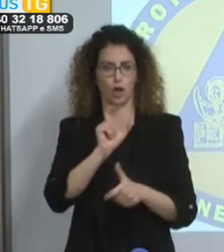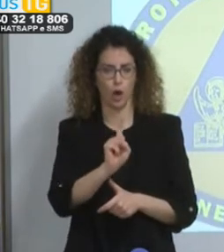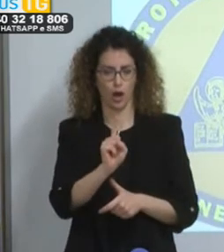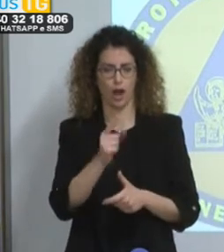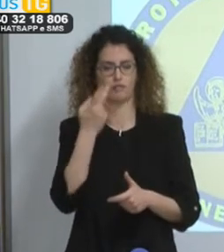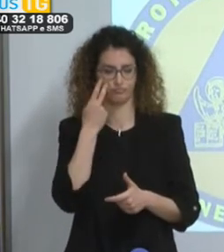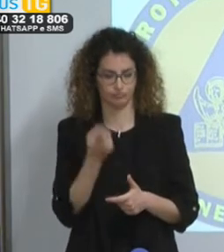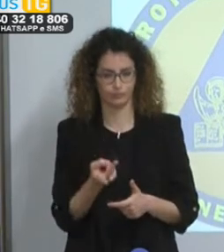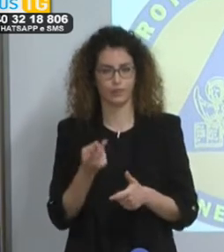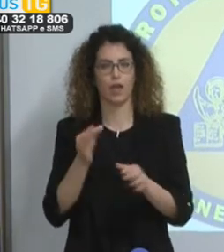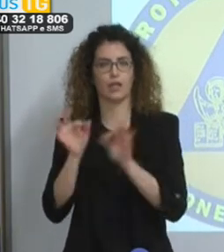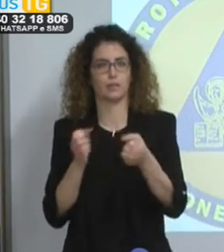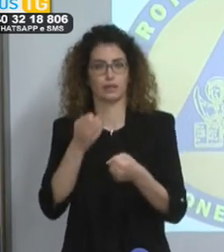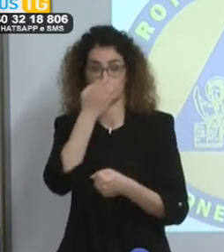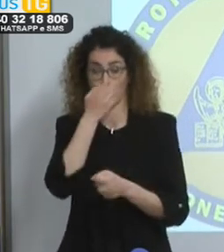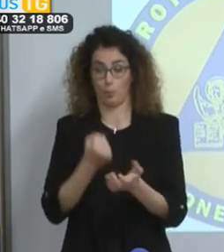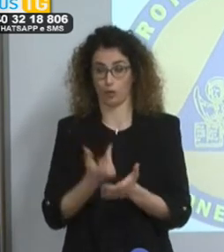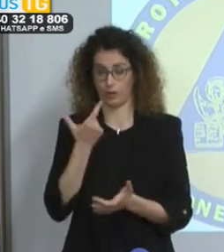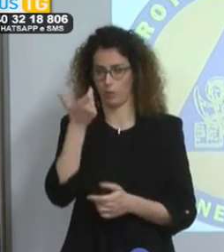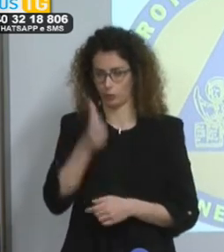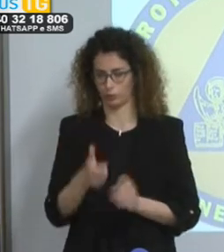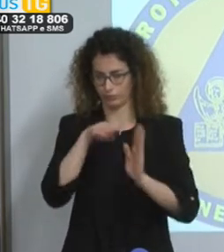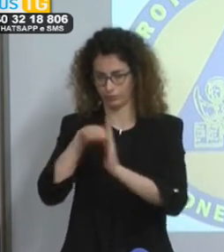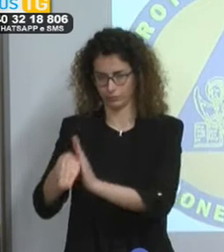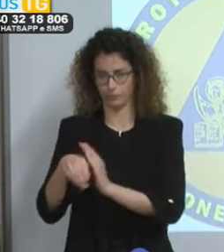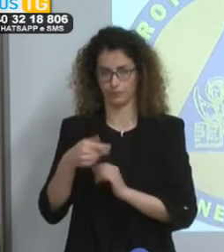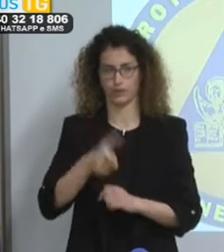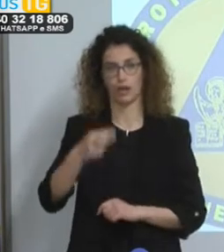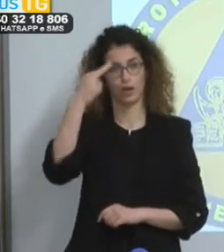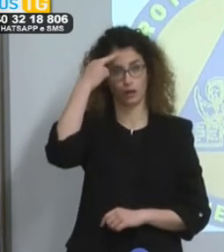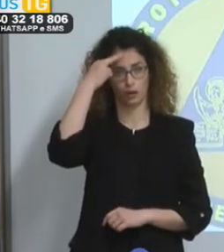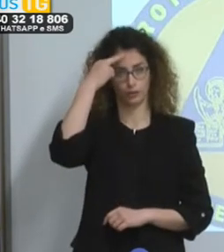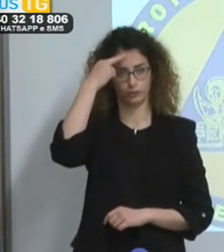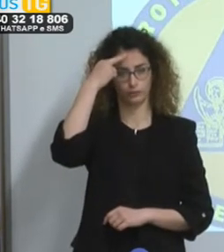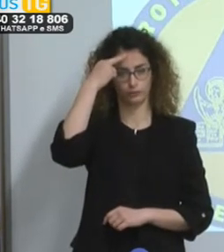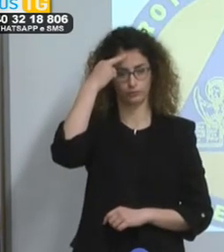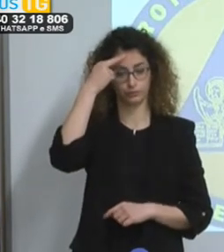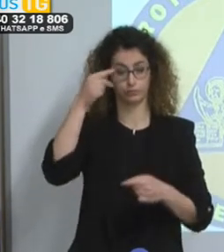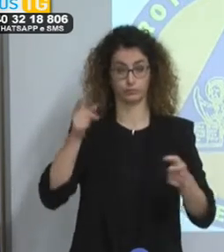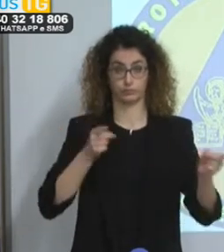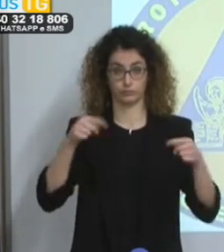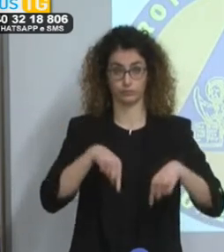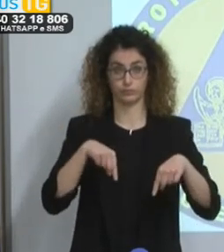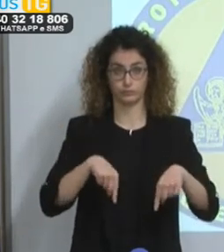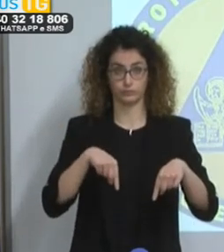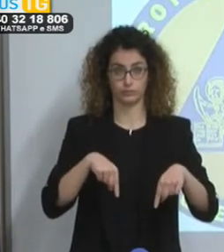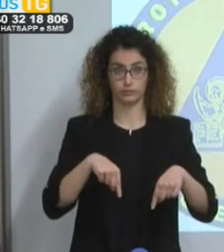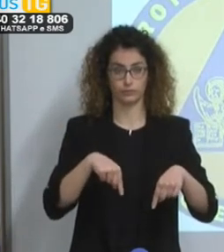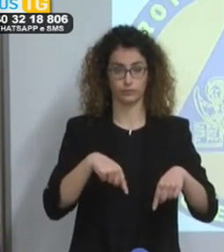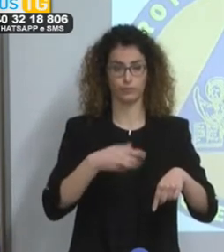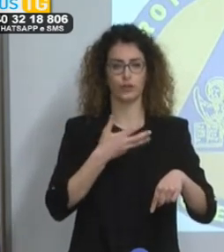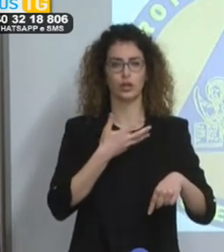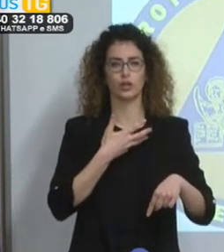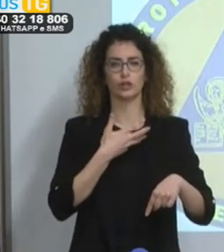terapia intensiva. Terapia intensiva è importante perché vi ricordo che in questa ondata abbiamo avuto un